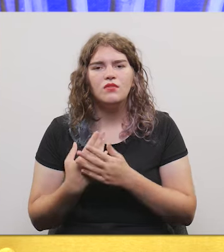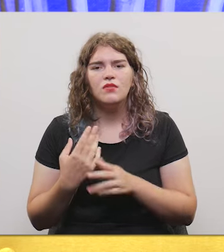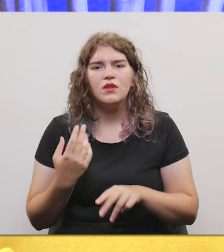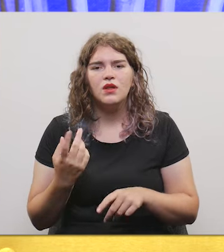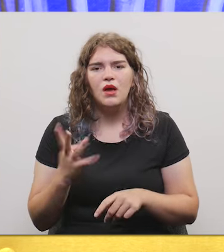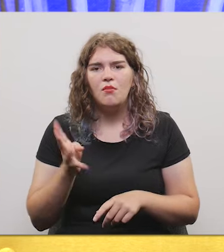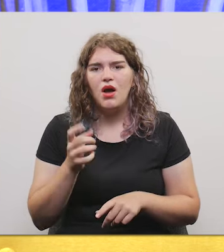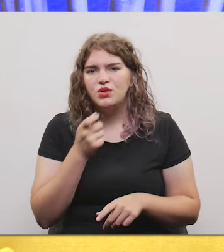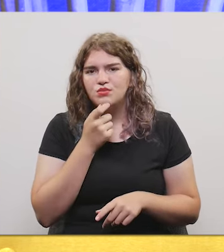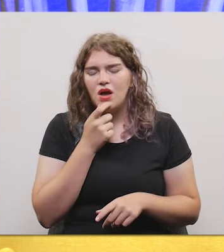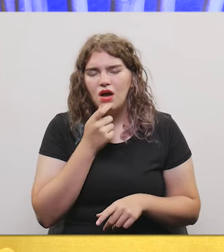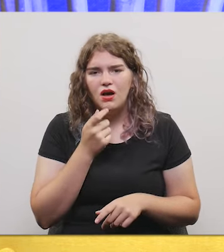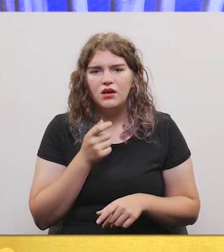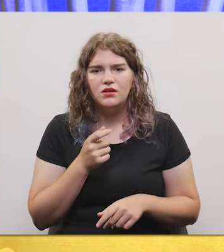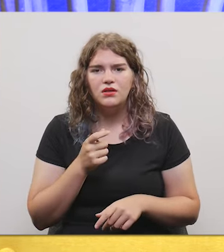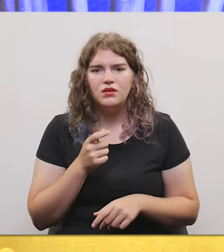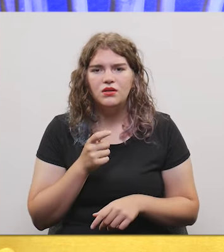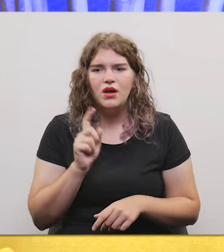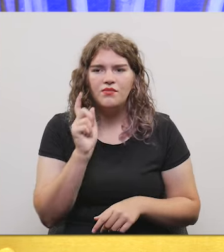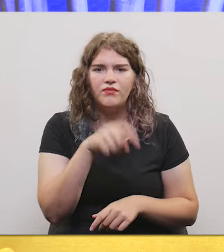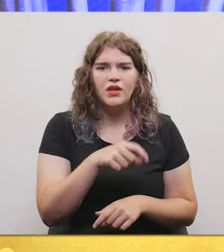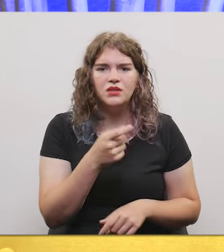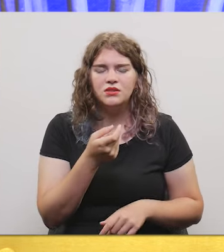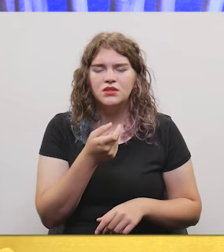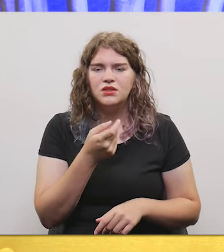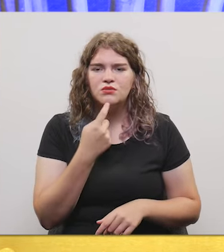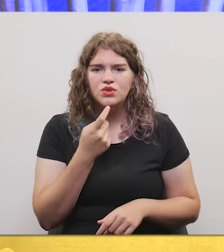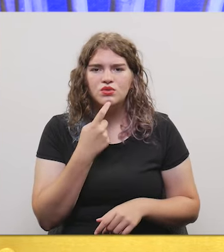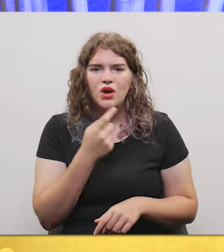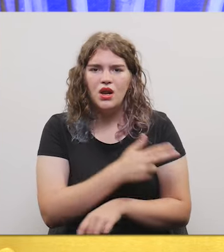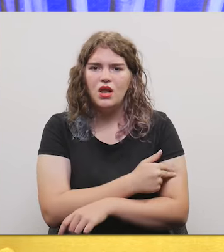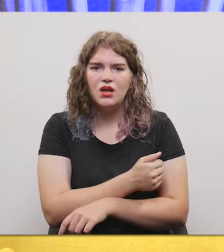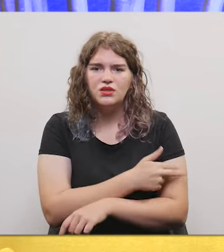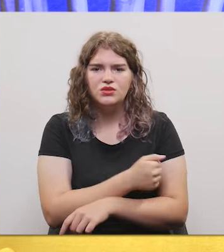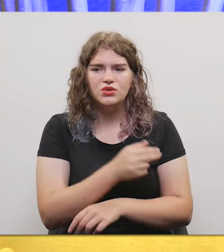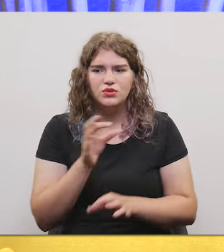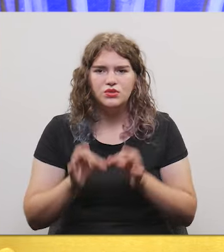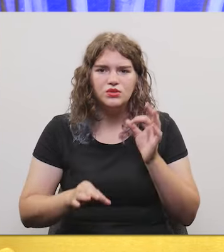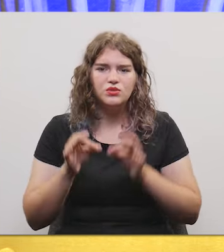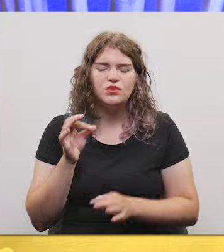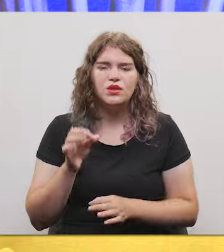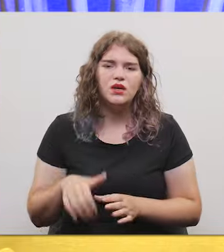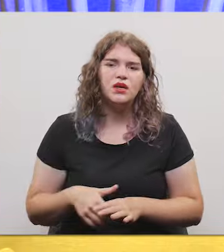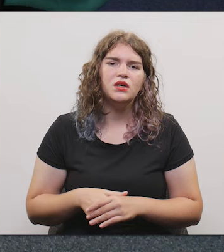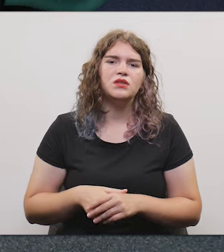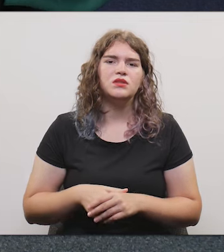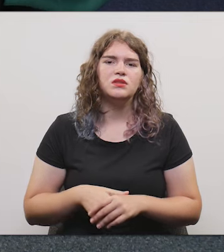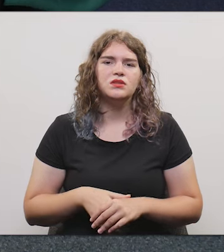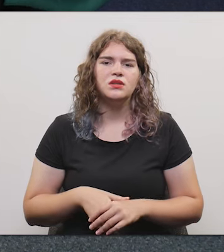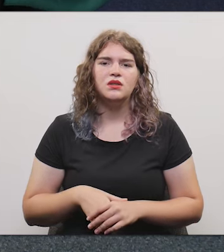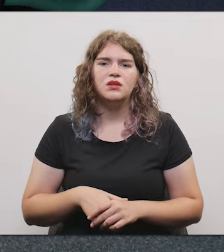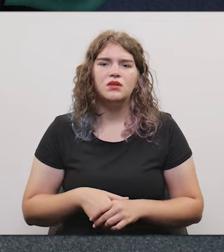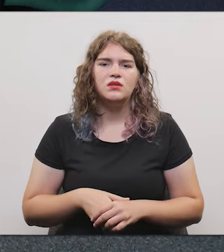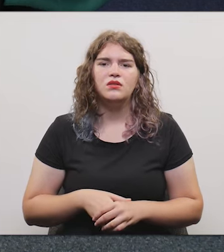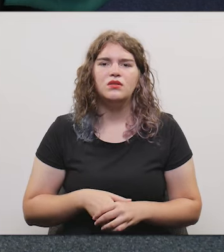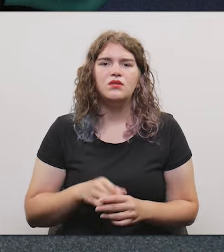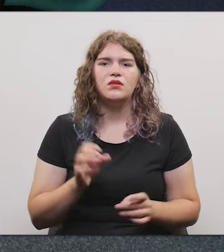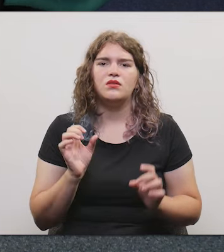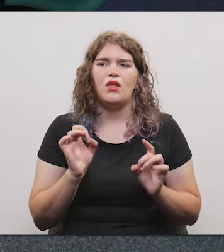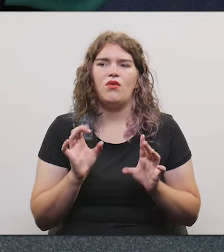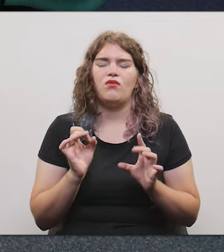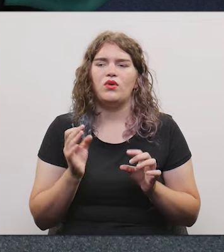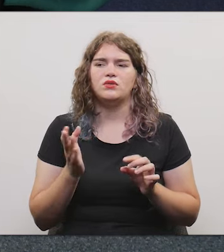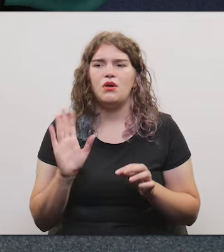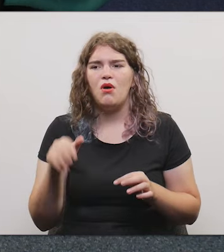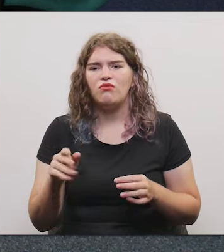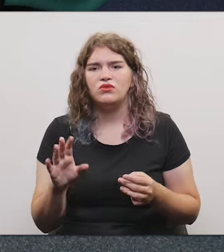pentru că la 14 ani am venit în Timișoara la liceu să studiez și nu